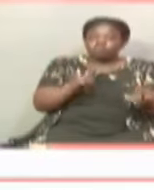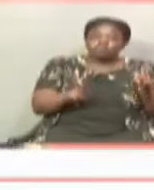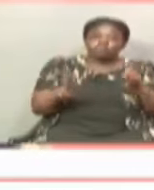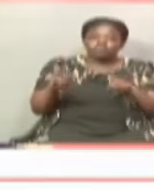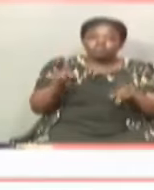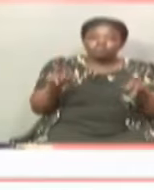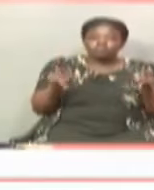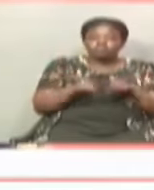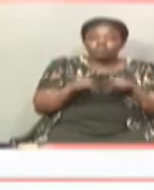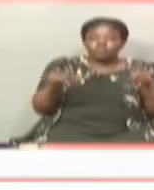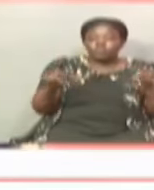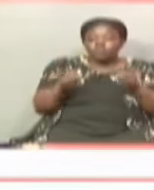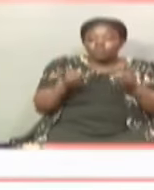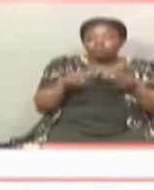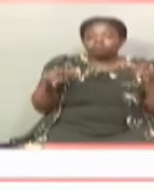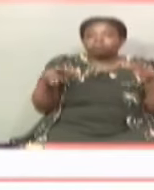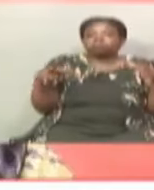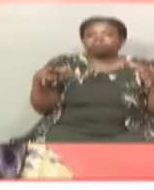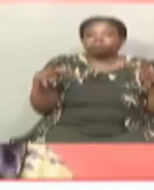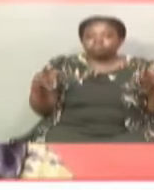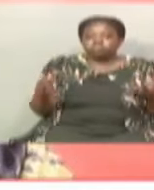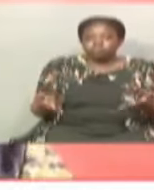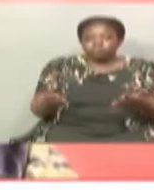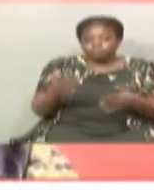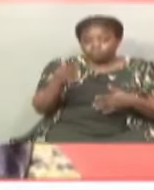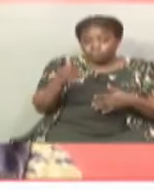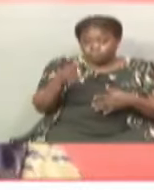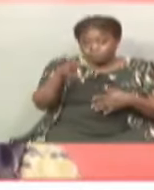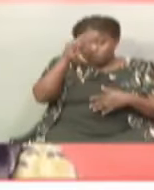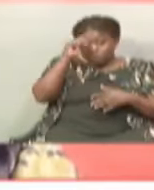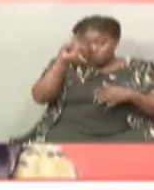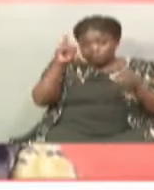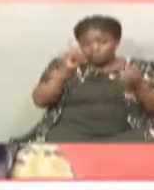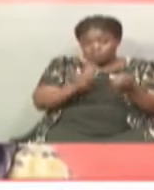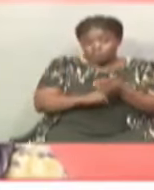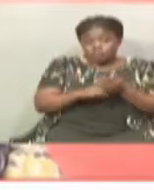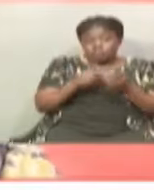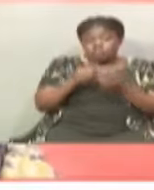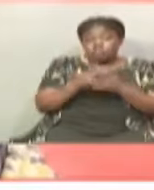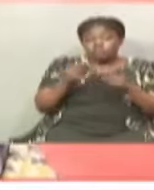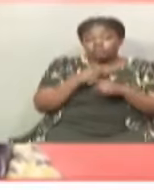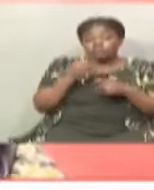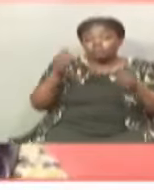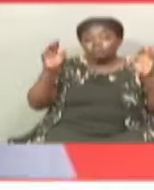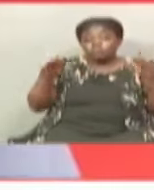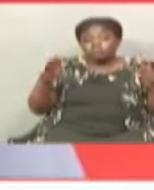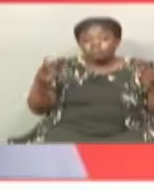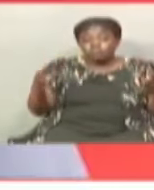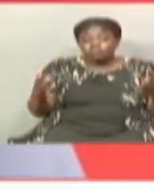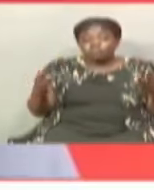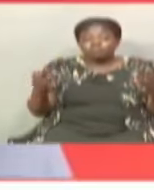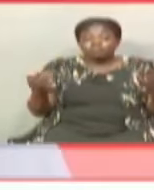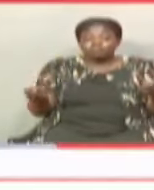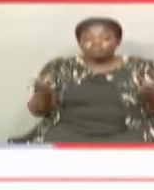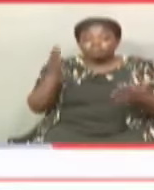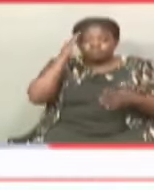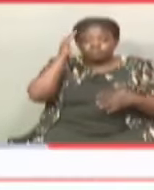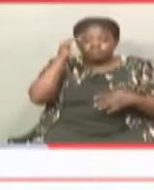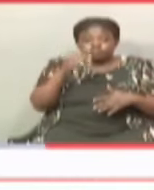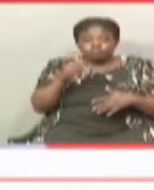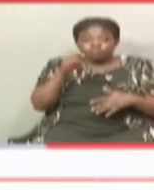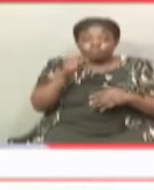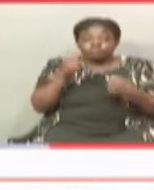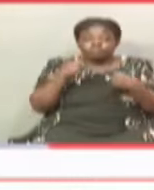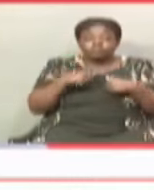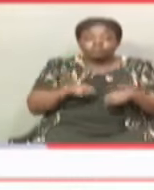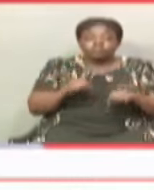ne sekoko. Jangu oyige okufuna sente mu binyonyi bino nga totaddeemu nnyo kinene. Tumanyi otya nti nene ejja kunkolera,